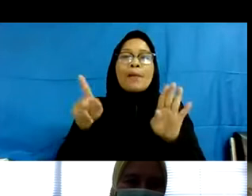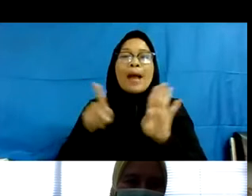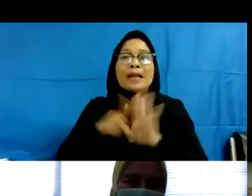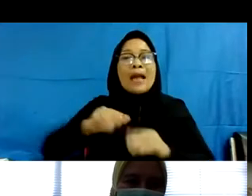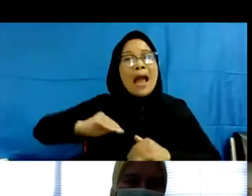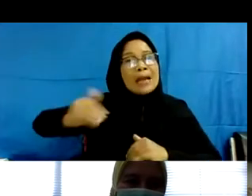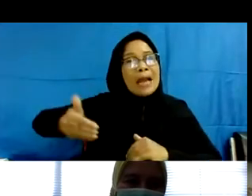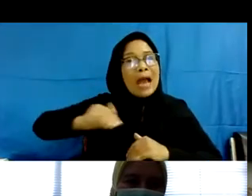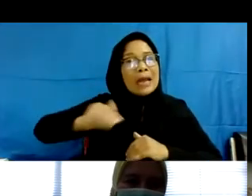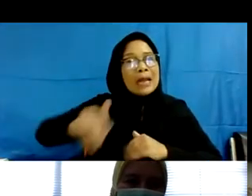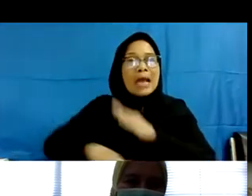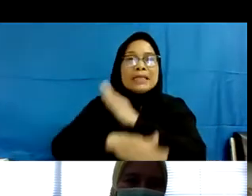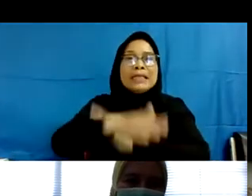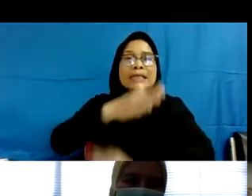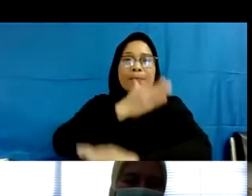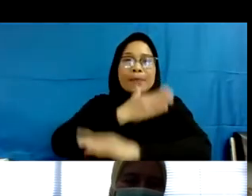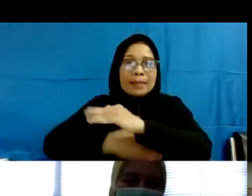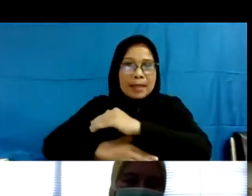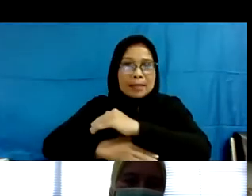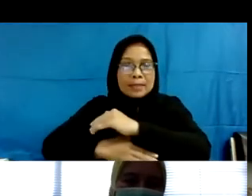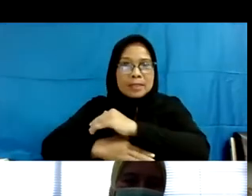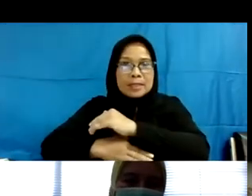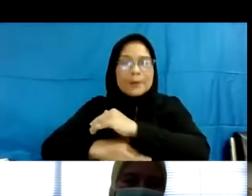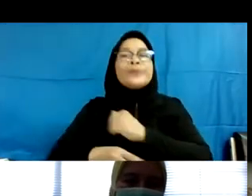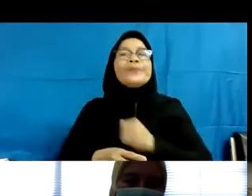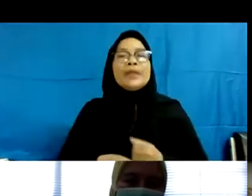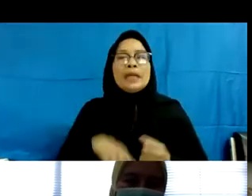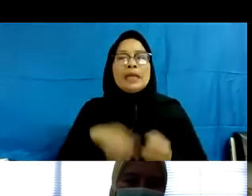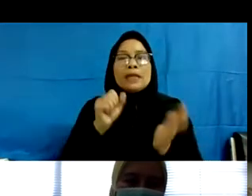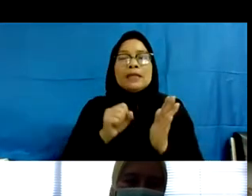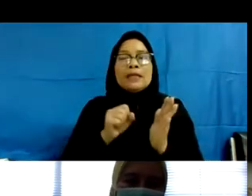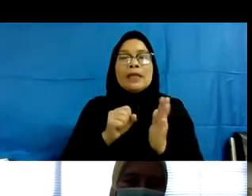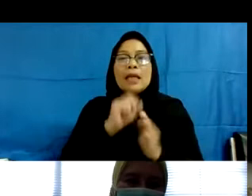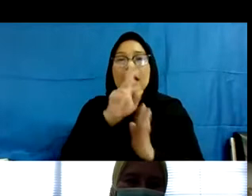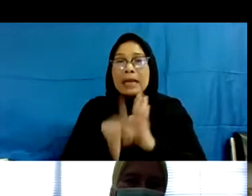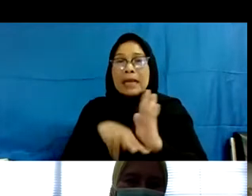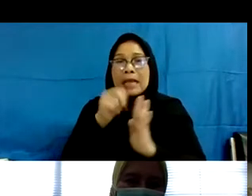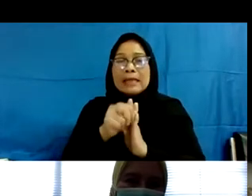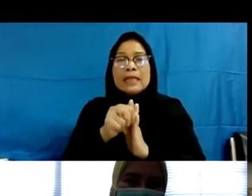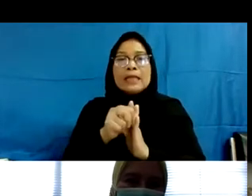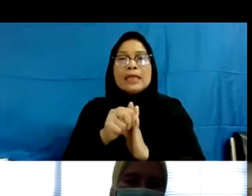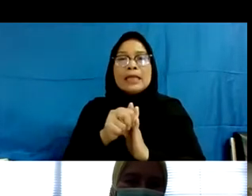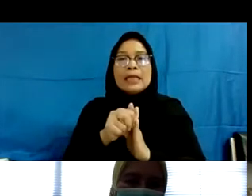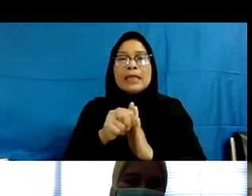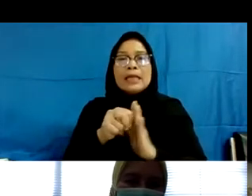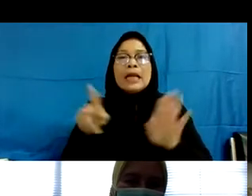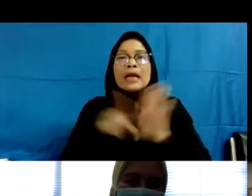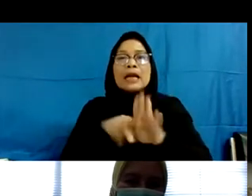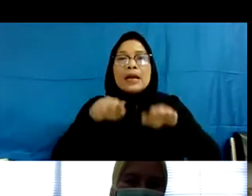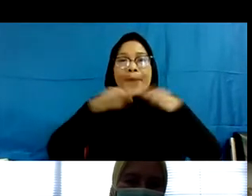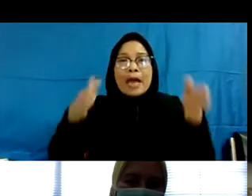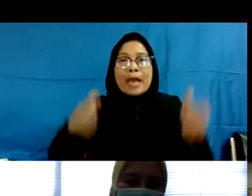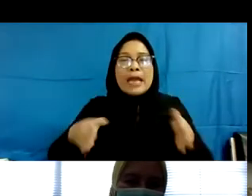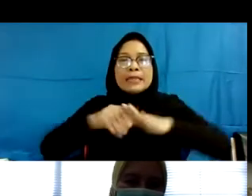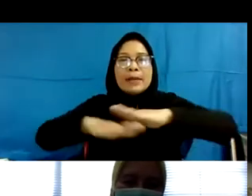anak-anak penyandang disabilitas. Nah, rujukan lanjutnya adalah nanti misalnya ke balai di